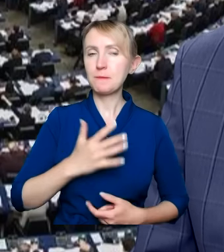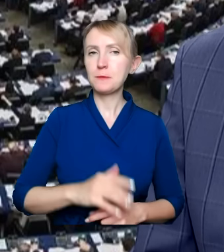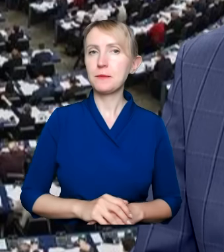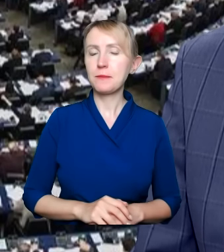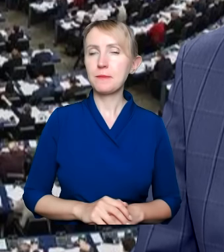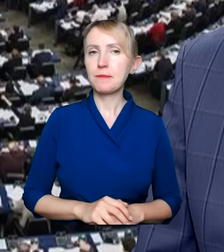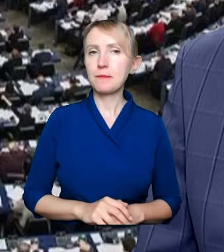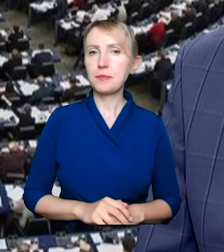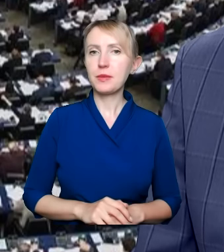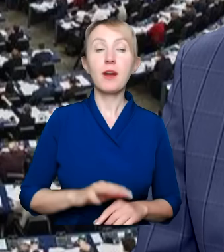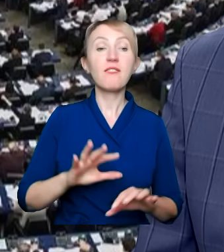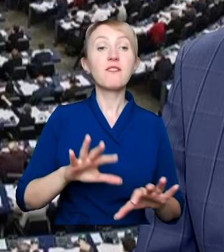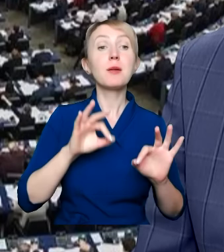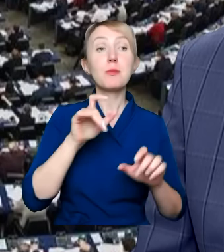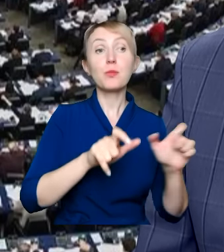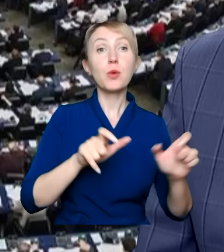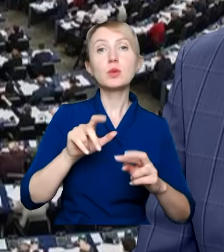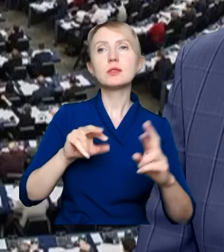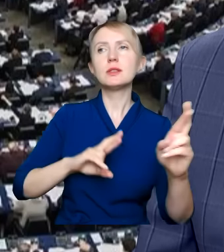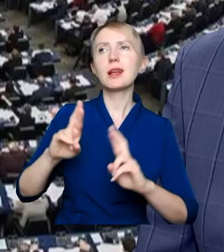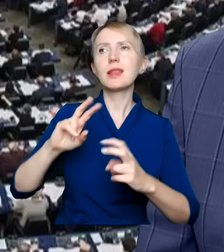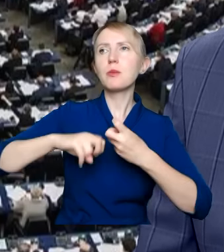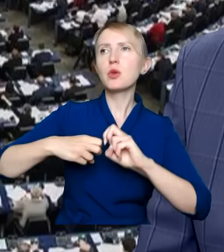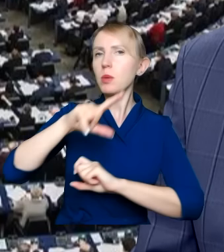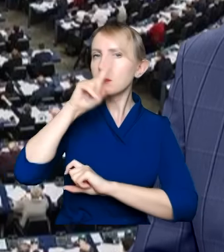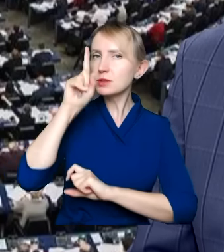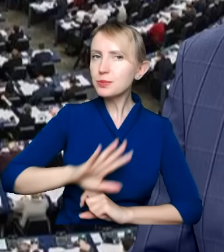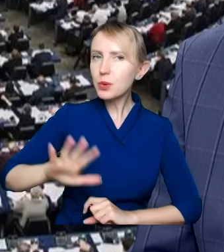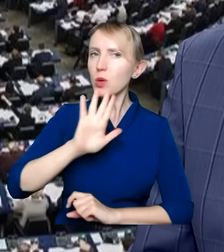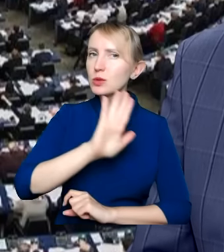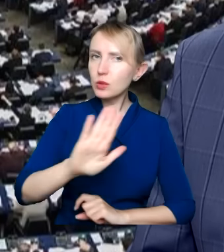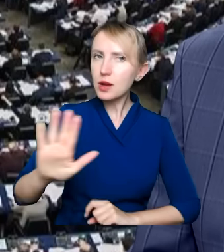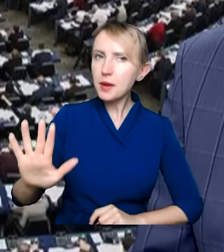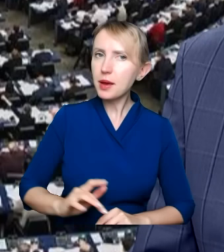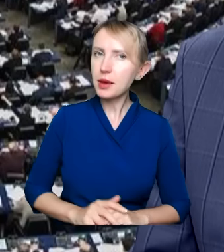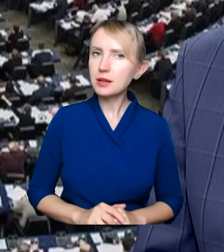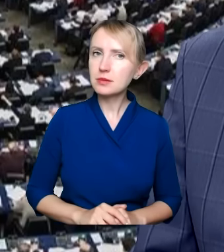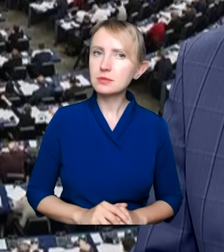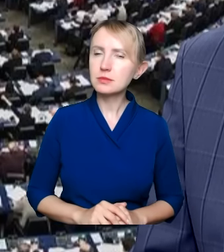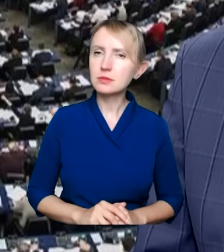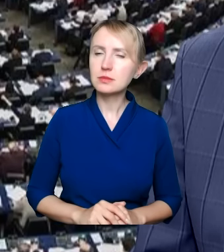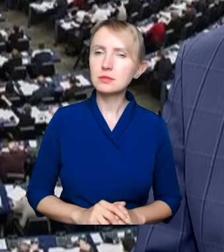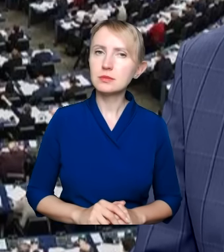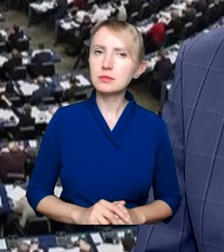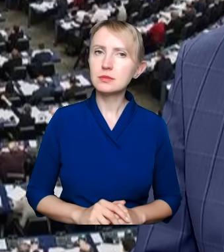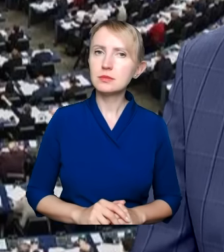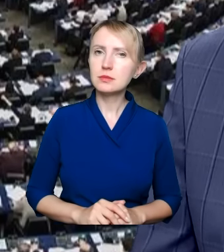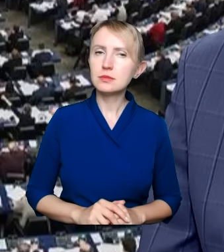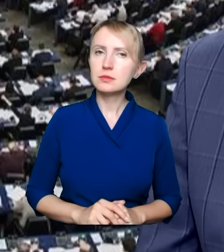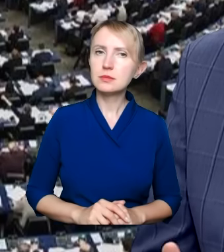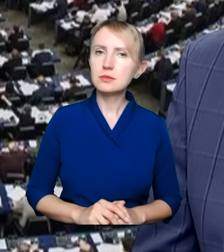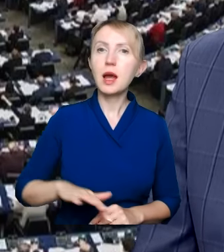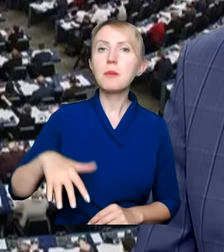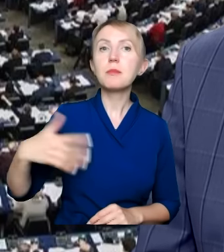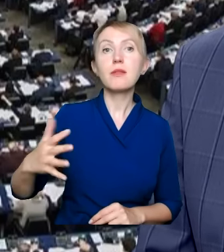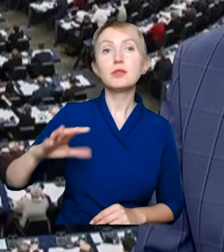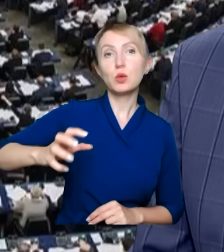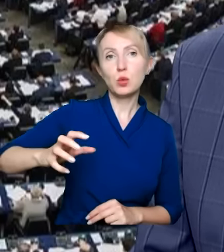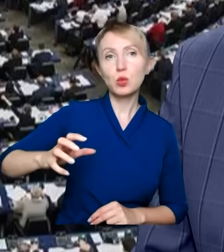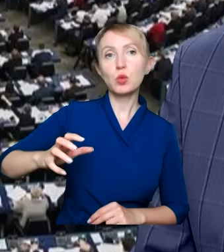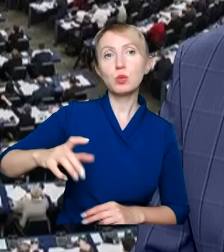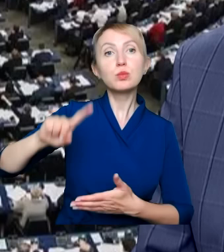wyborców na konkretne problemy społeczne które ich dotykają sukcesem ugrupowań prawicowych raczej teraz już